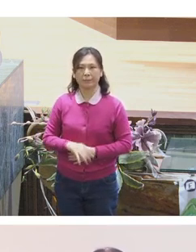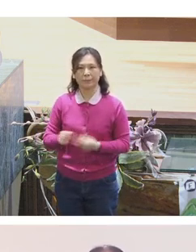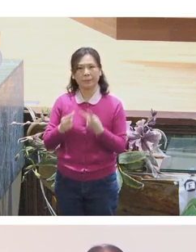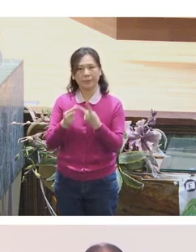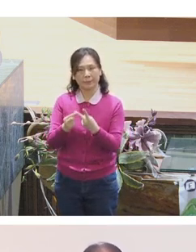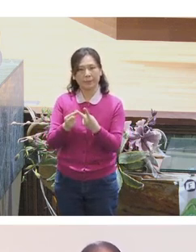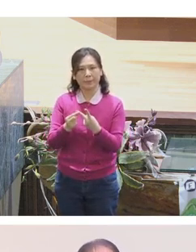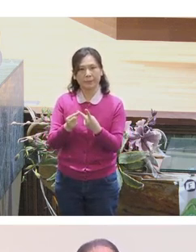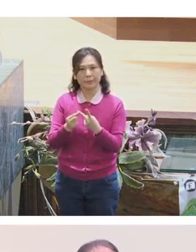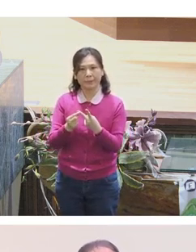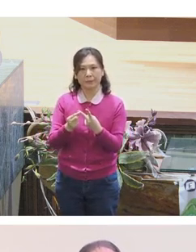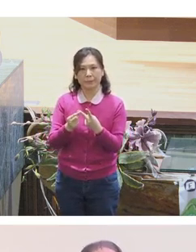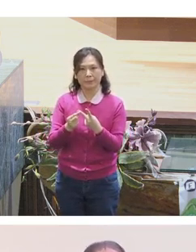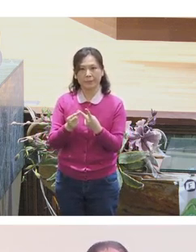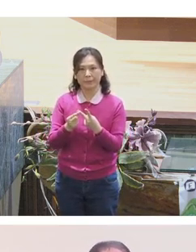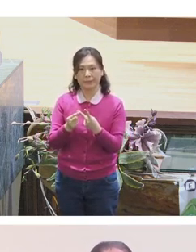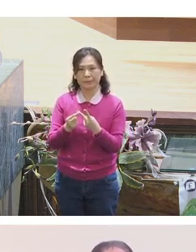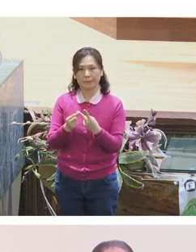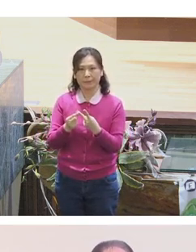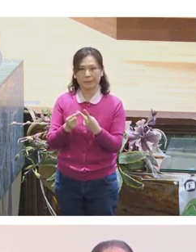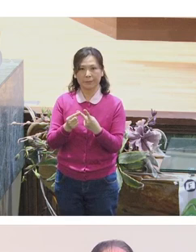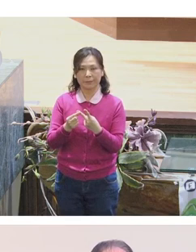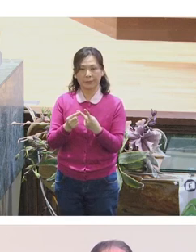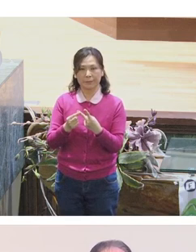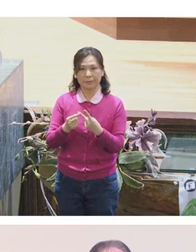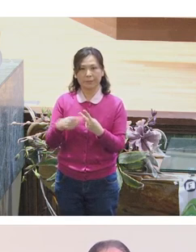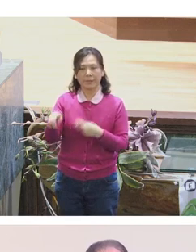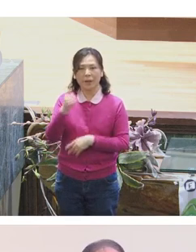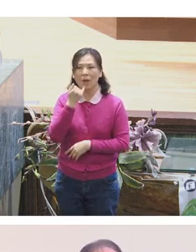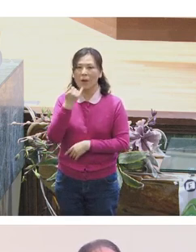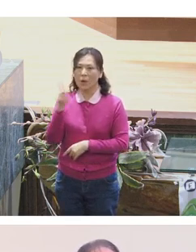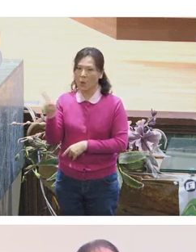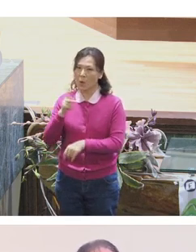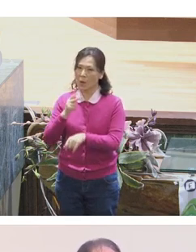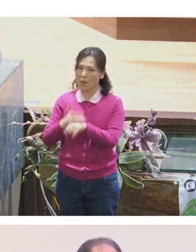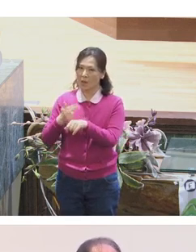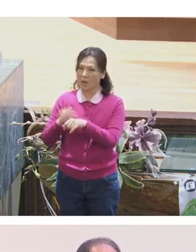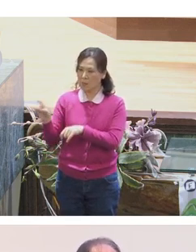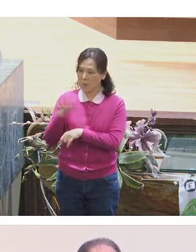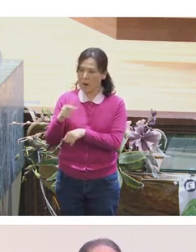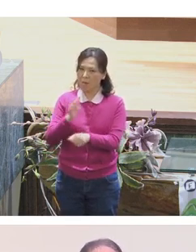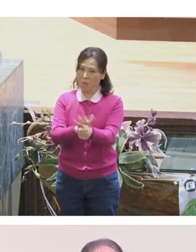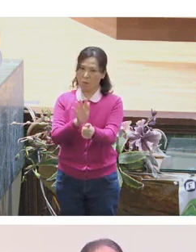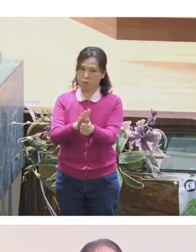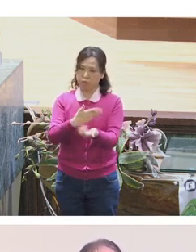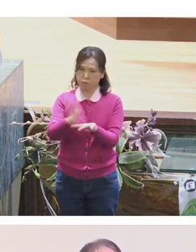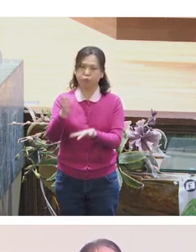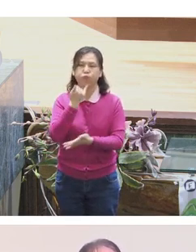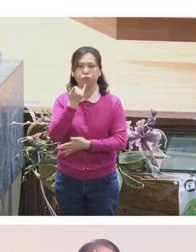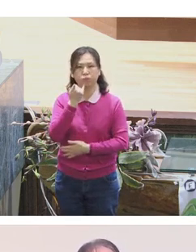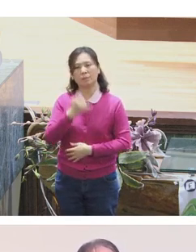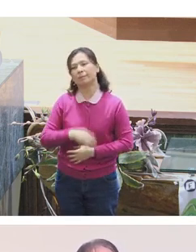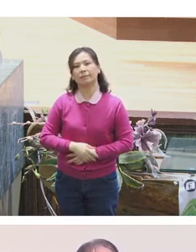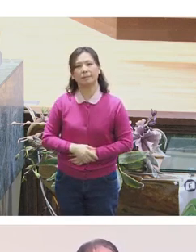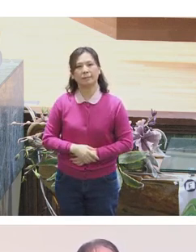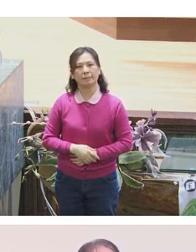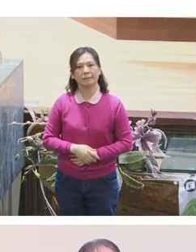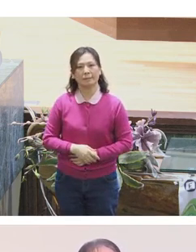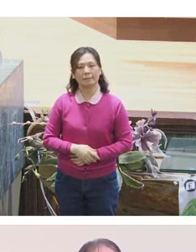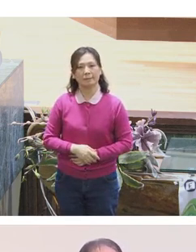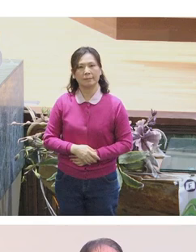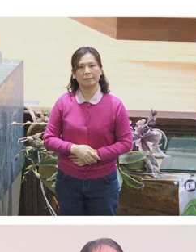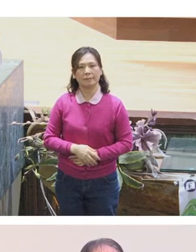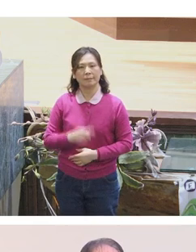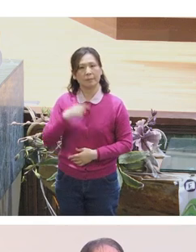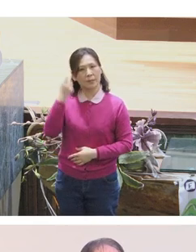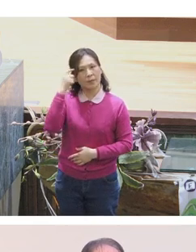第二个要强调的是，其实我们是可以用科技的方法去好好处理的。那因为我